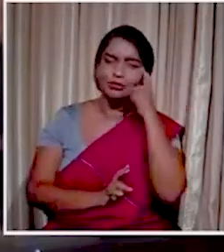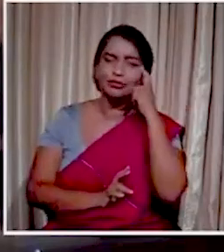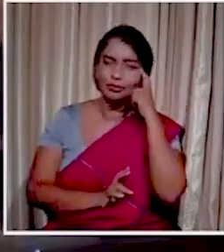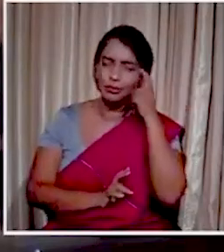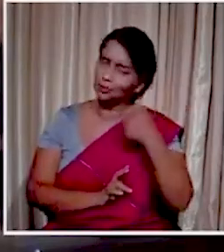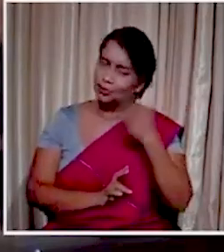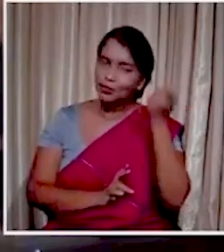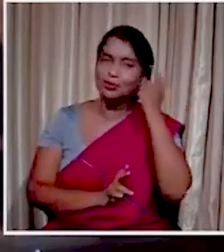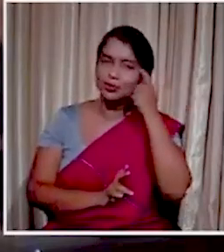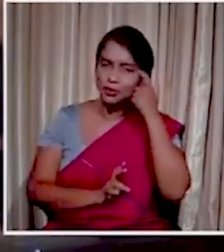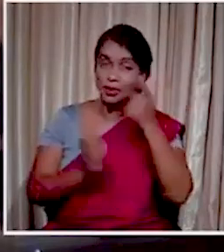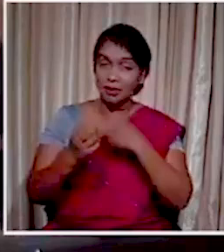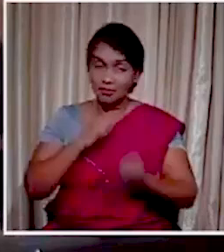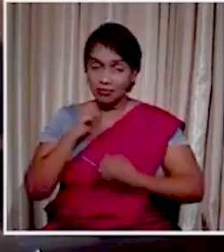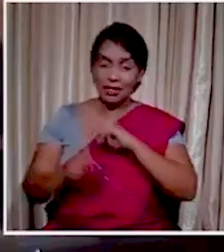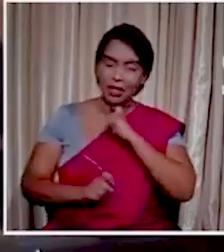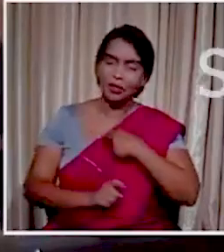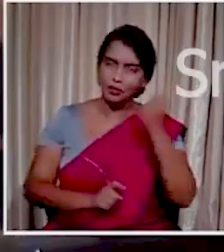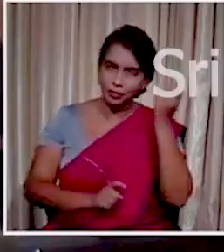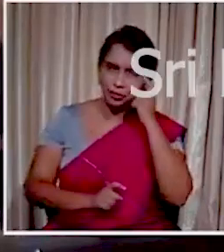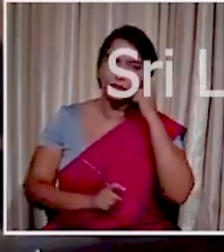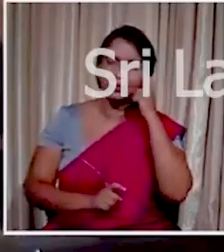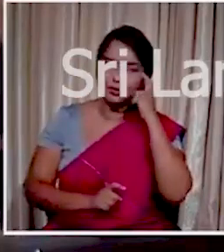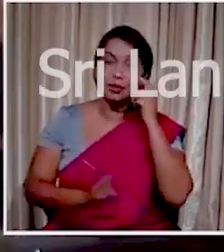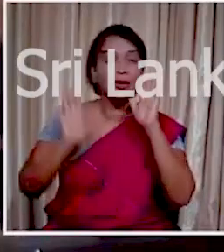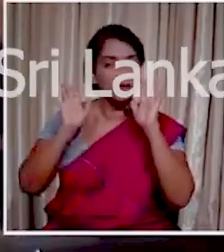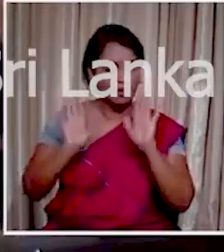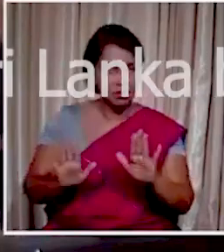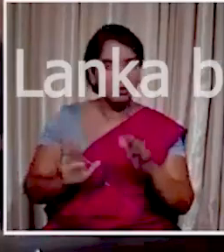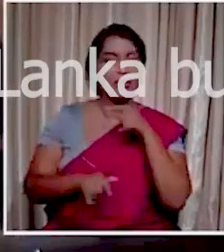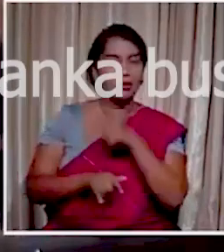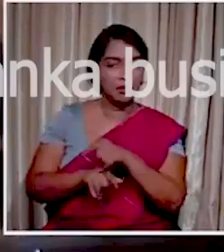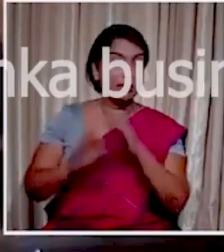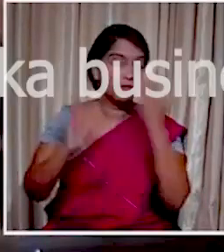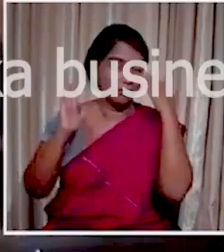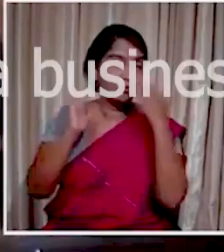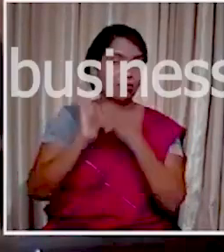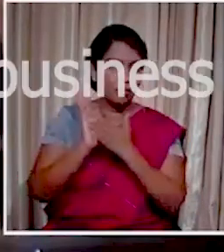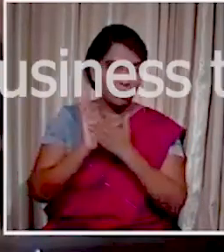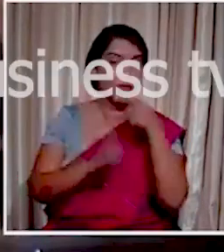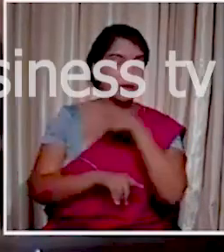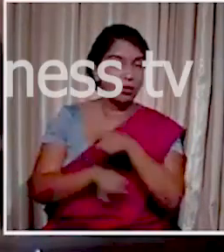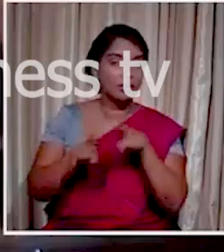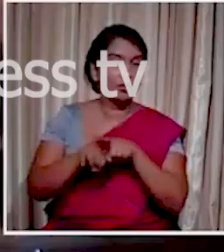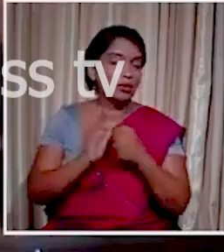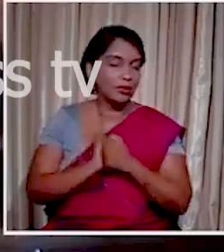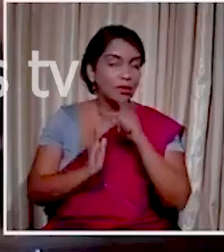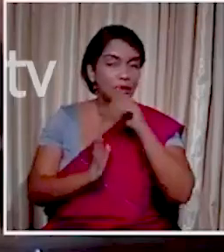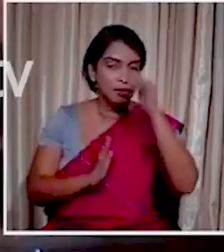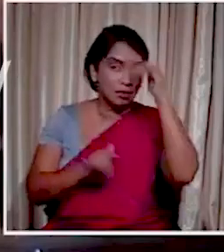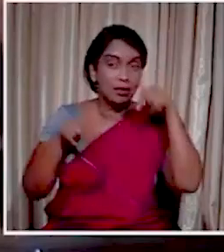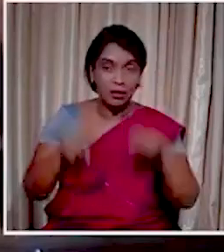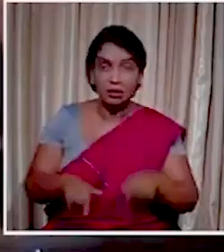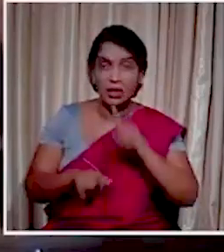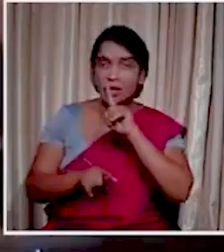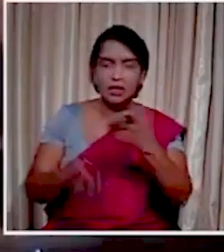මා දන්නවා මෙහෙම කලබල වෙන බවක් දන්නවා නමුත් මේ කරුණ මේ කරුණ ගරු කතානායකතුමනි මෙතන කියන්න